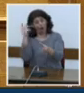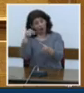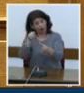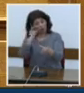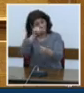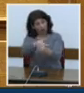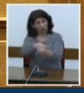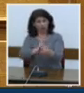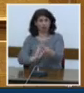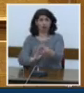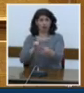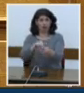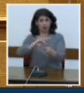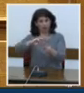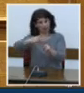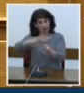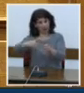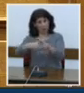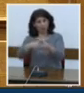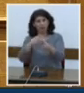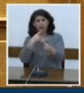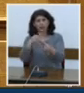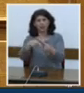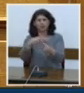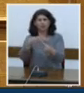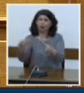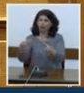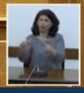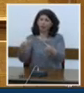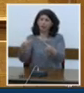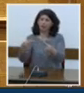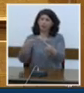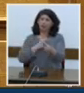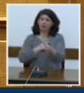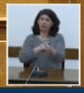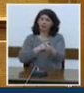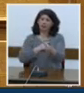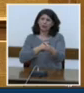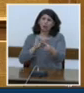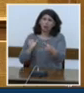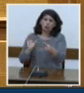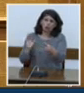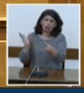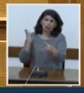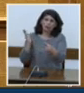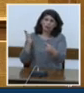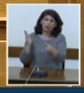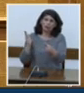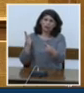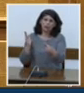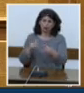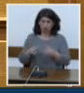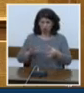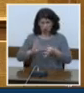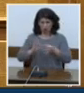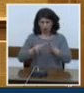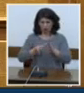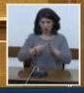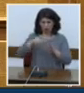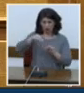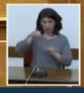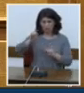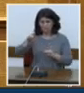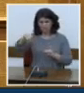αυτή που θεωρεί την υπόθεση, γιατί ακούσαμε και αυτά, ότι το Me Too είναι ένα